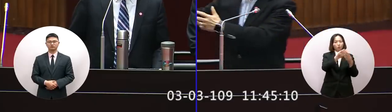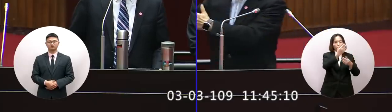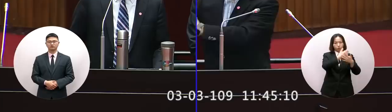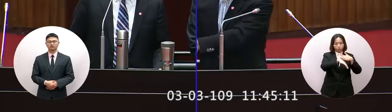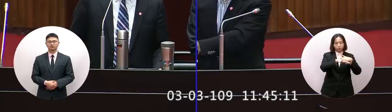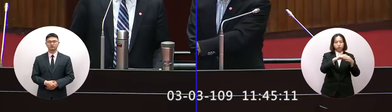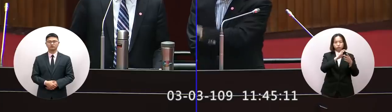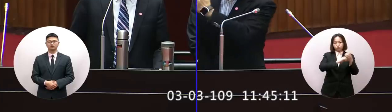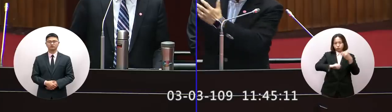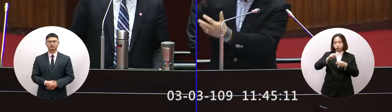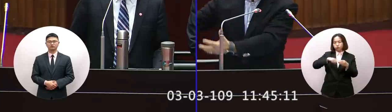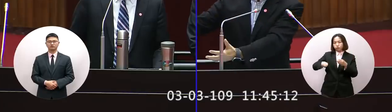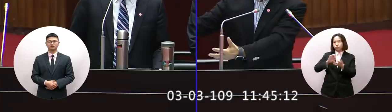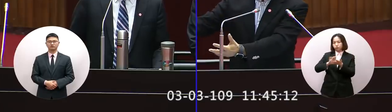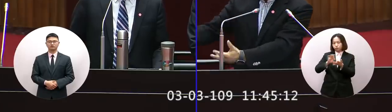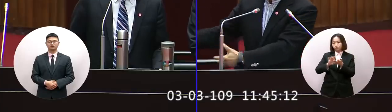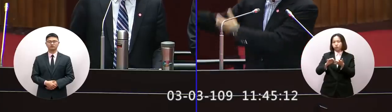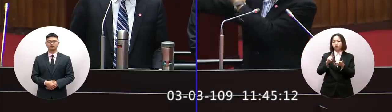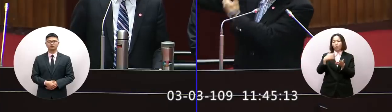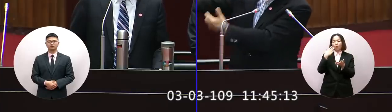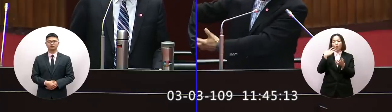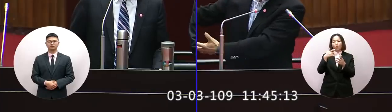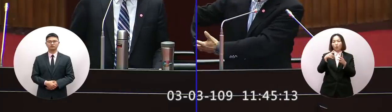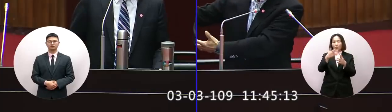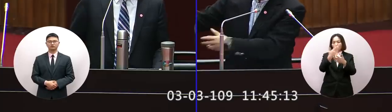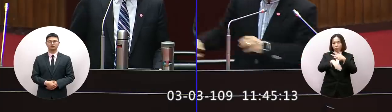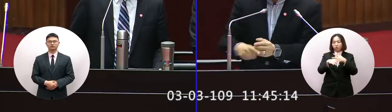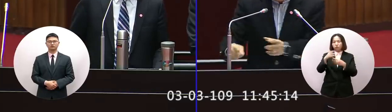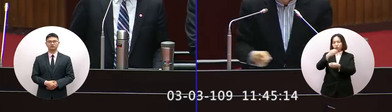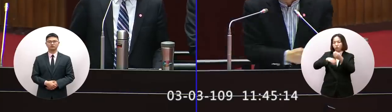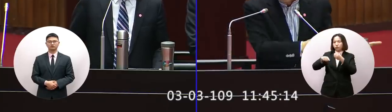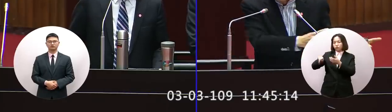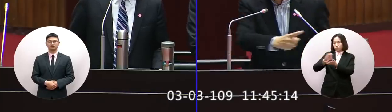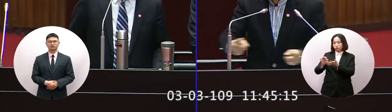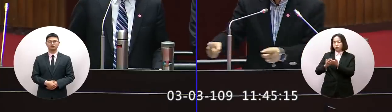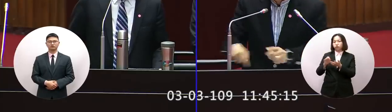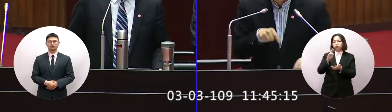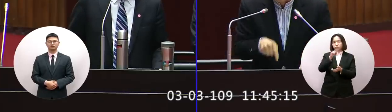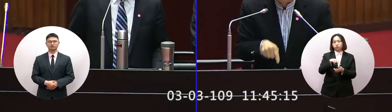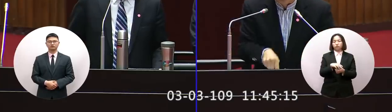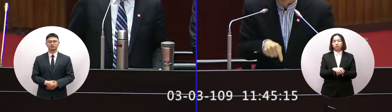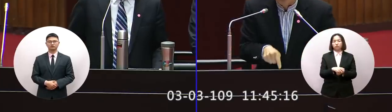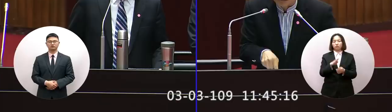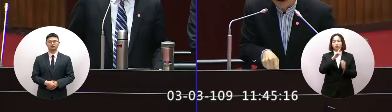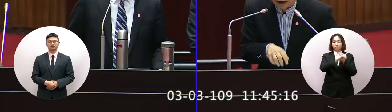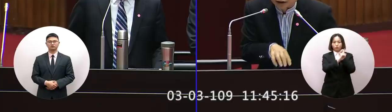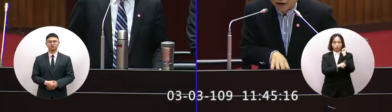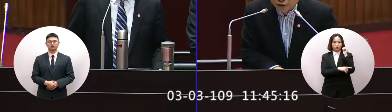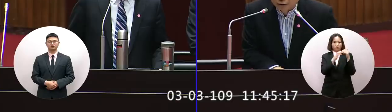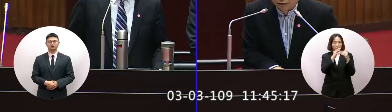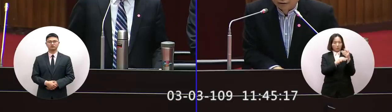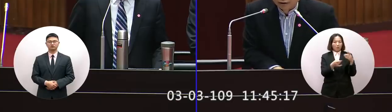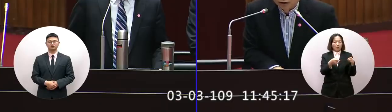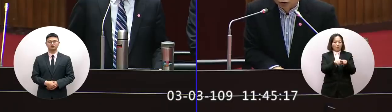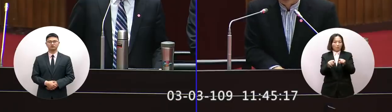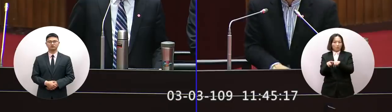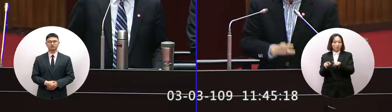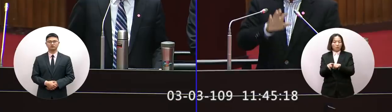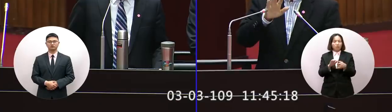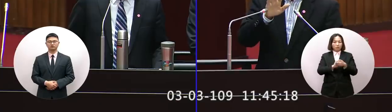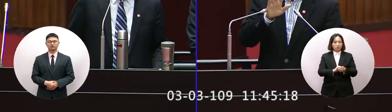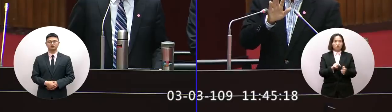才會不通用才會不通用才不通用是這樣子啊這個法律是這樣定的